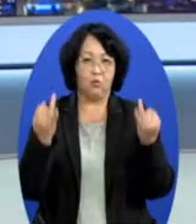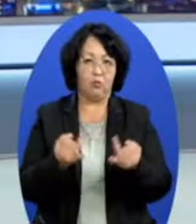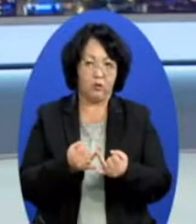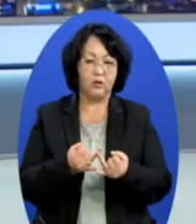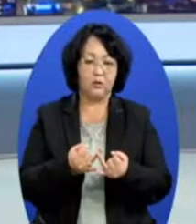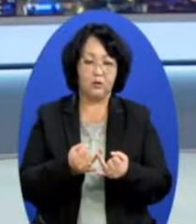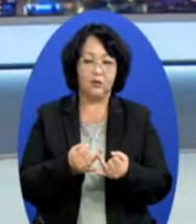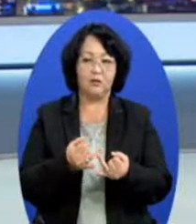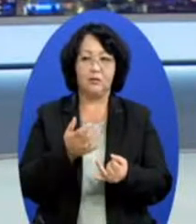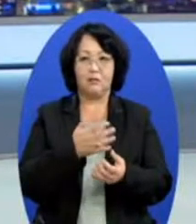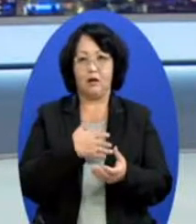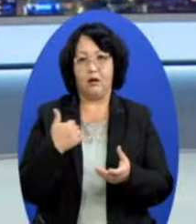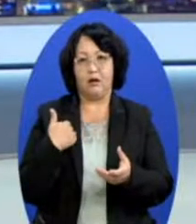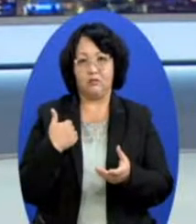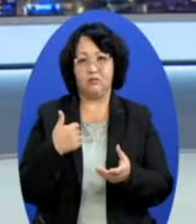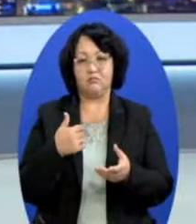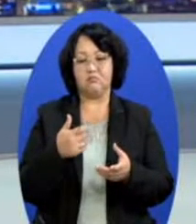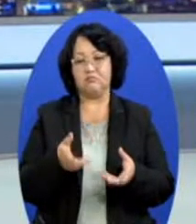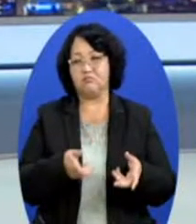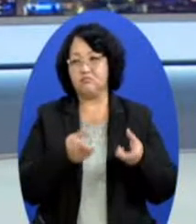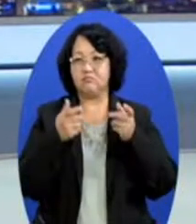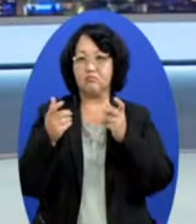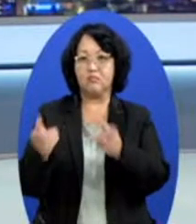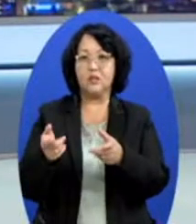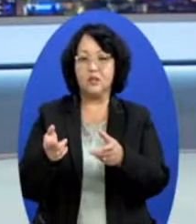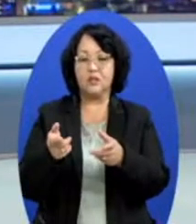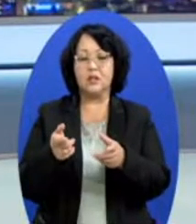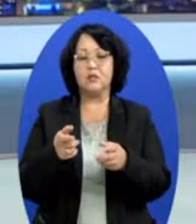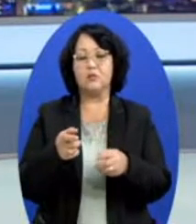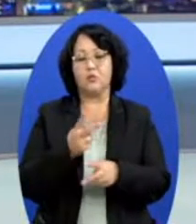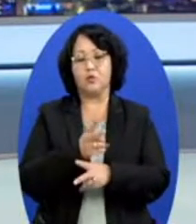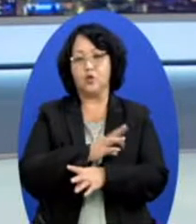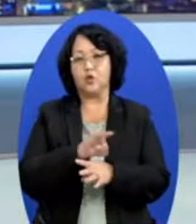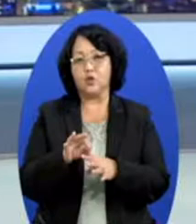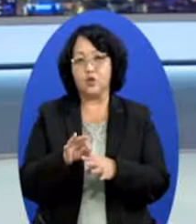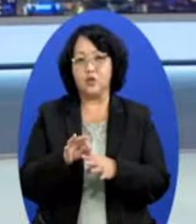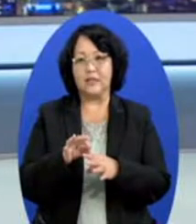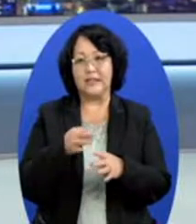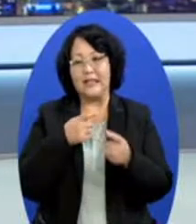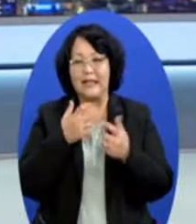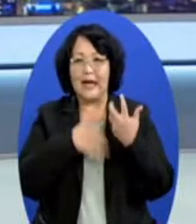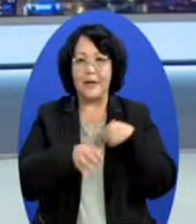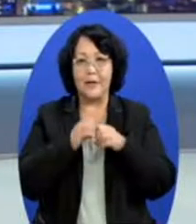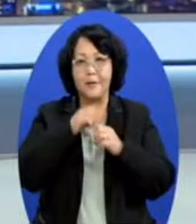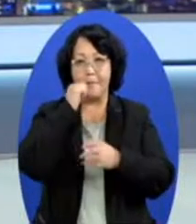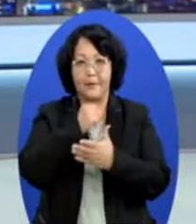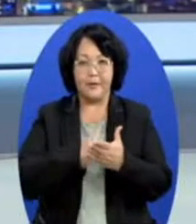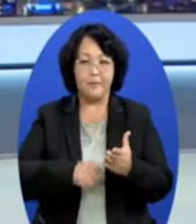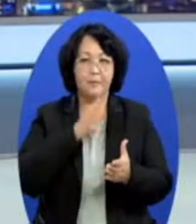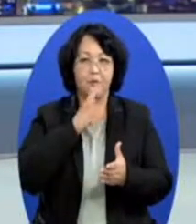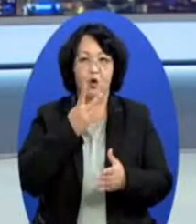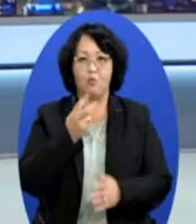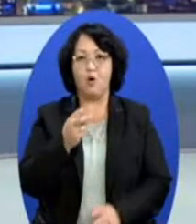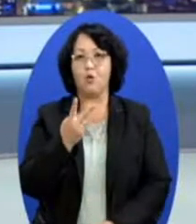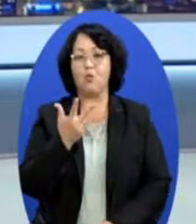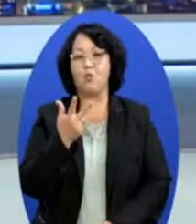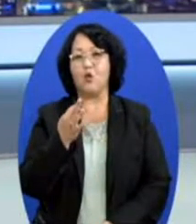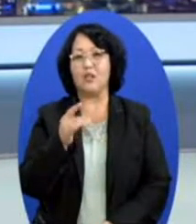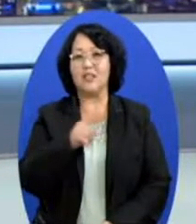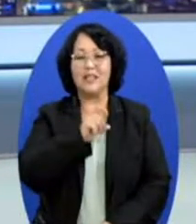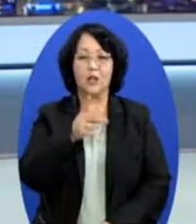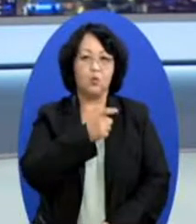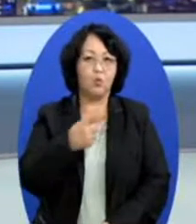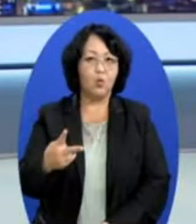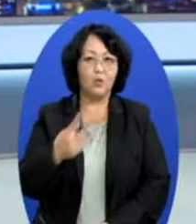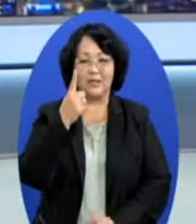дүрлийн дарагд өргөн барьсан. За энэ төслийг ээлжид бус чуулганаар яаралтай хэлэлцэж баталгаагаар улсын хурал ажиллаж байна. Ингэснээр 2023 оны эцэс зээлийн